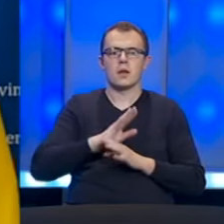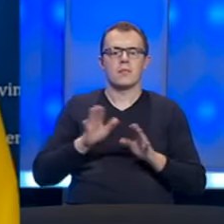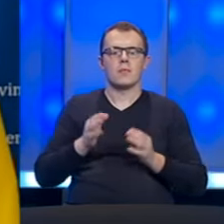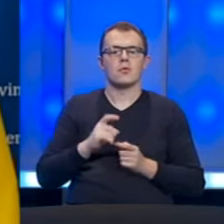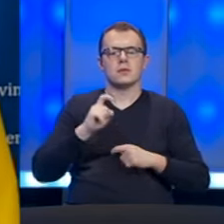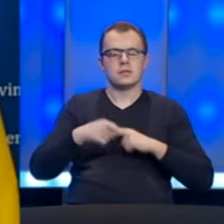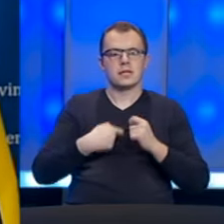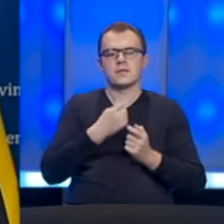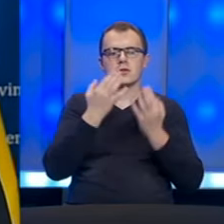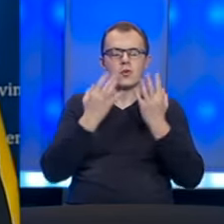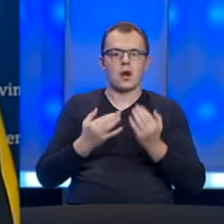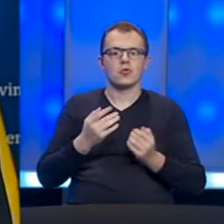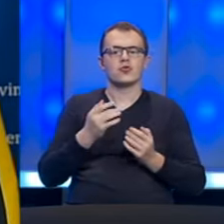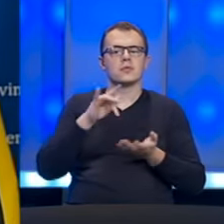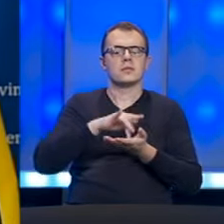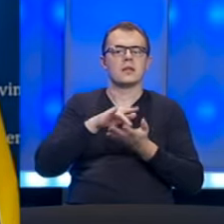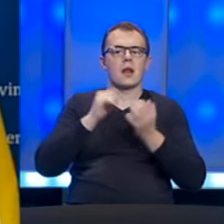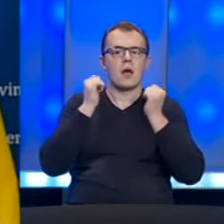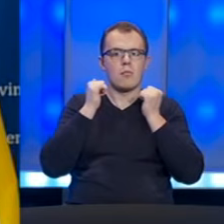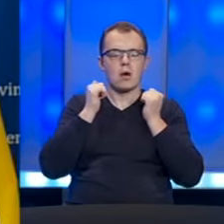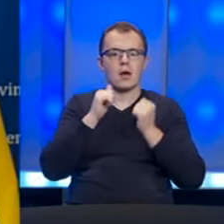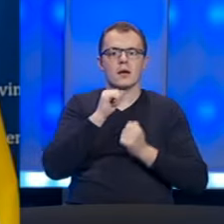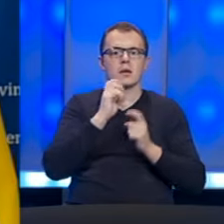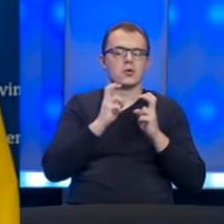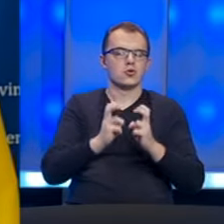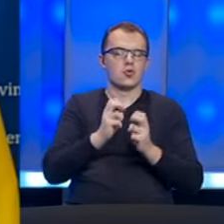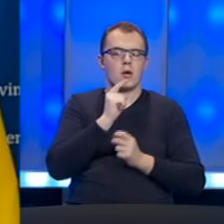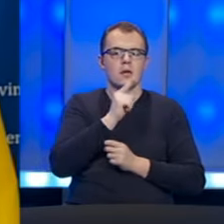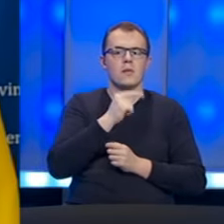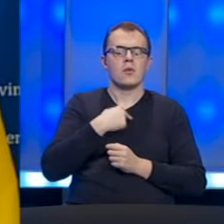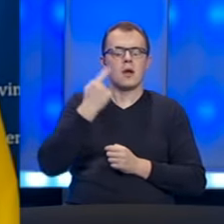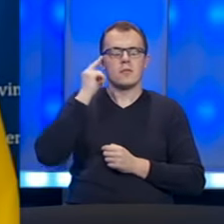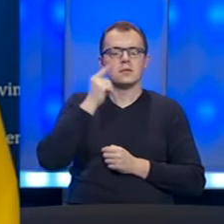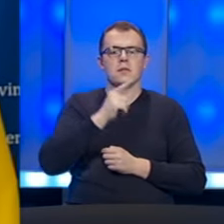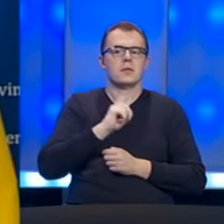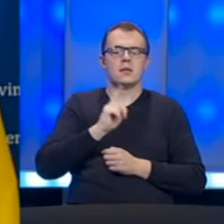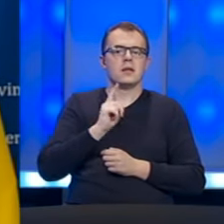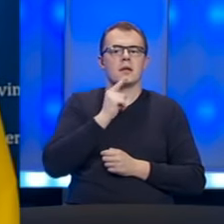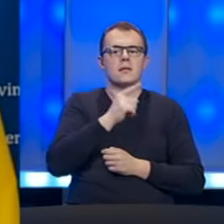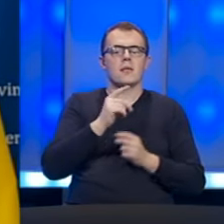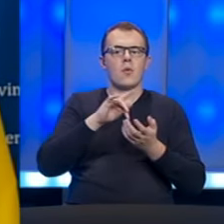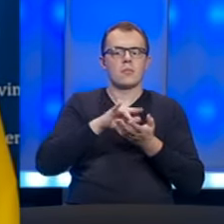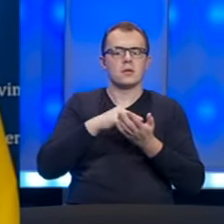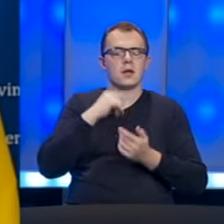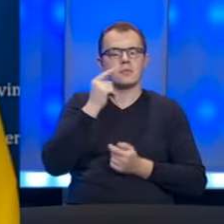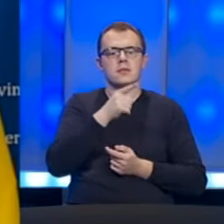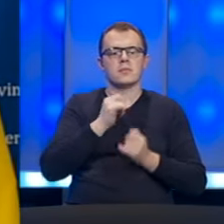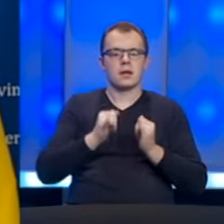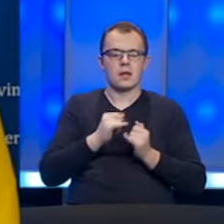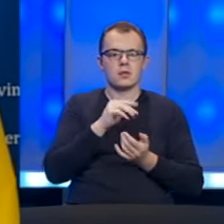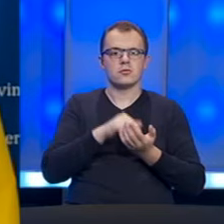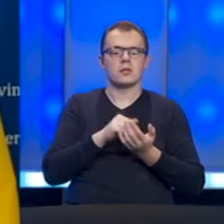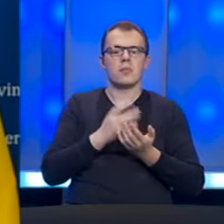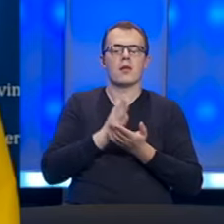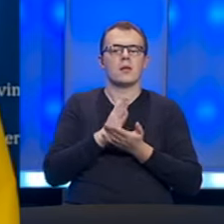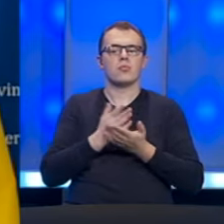računima Centralne banke, je vrlo uredno, stoje tamo. Ja mislim da i nije tamo mjesto, ja mislim da davno su trebali da